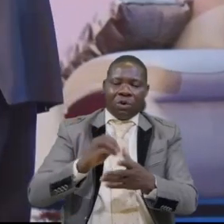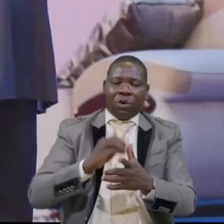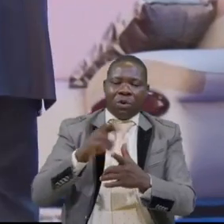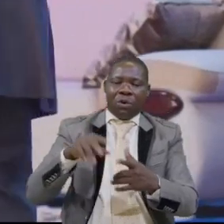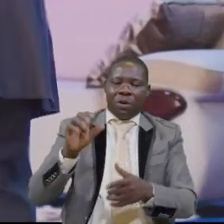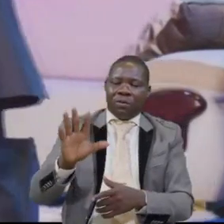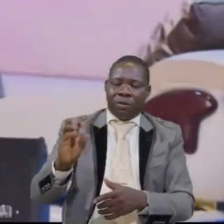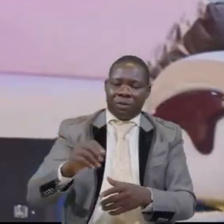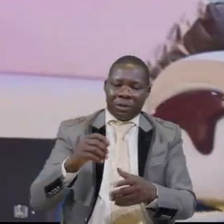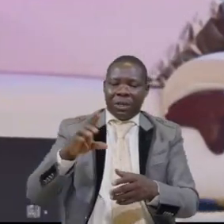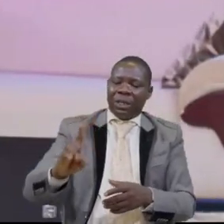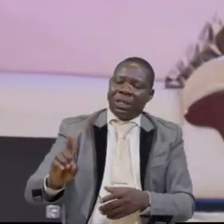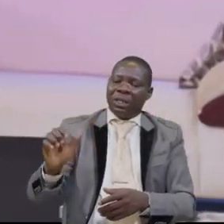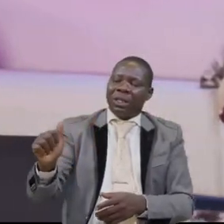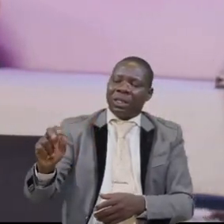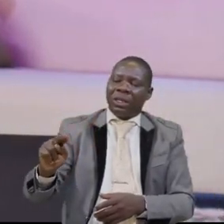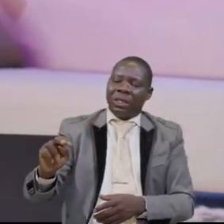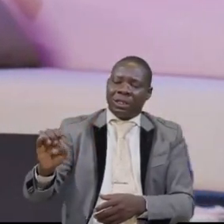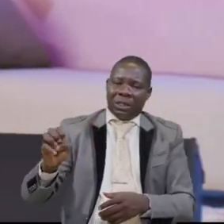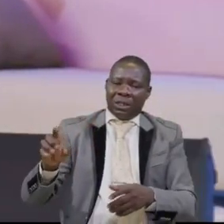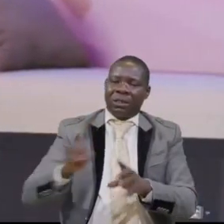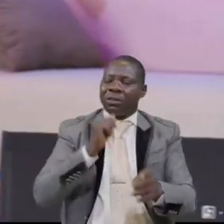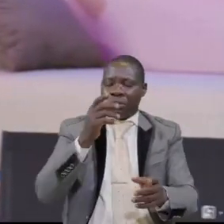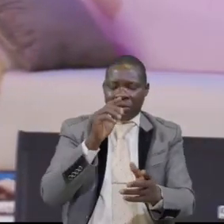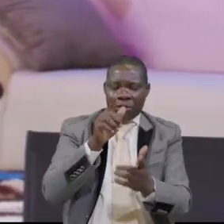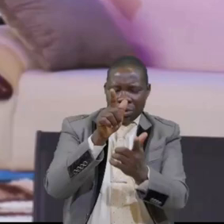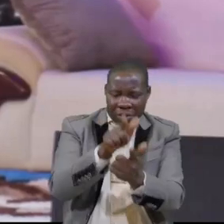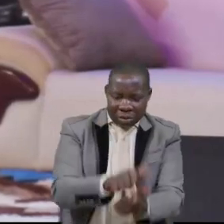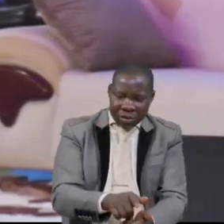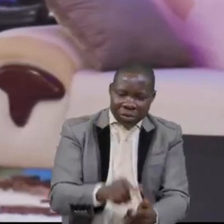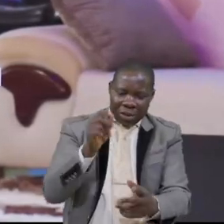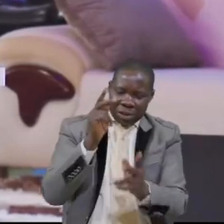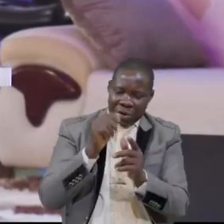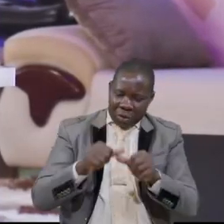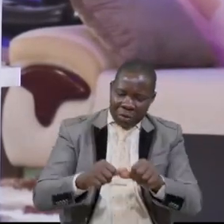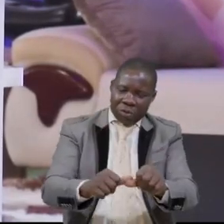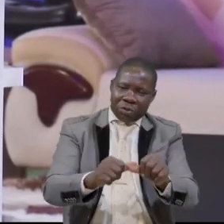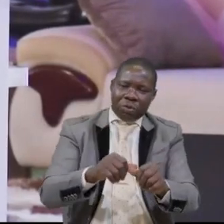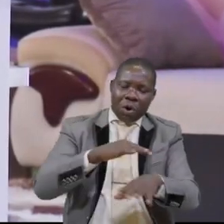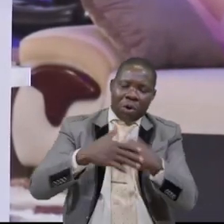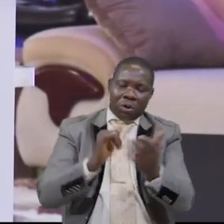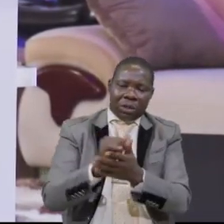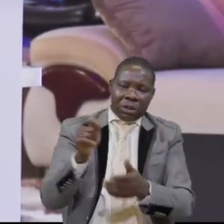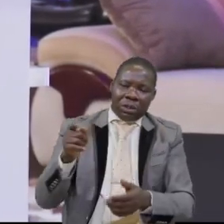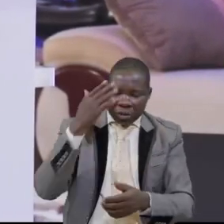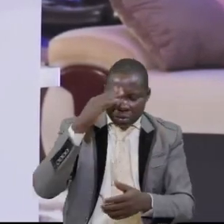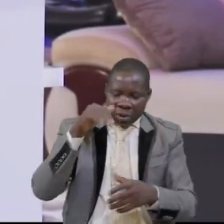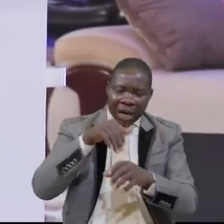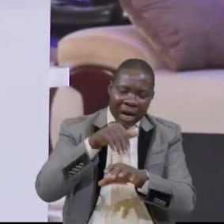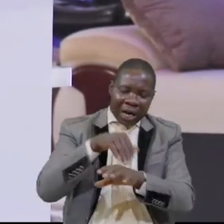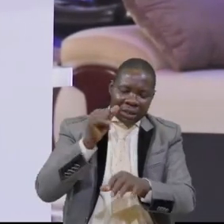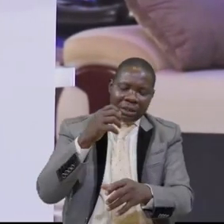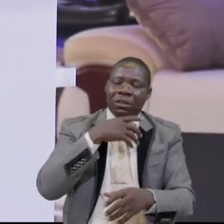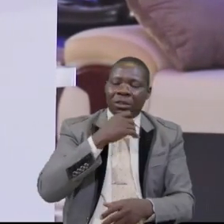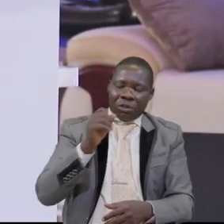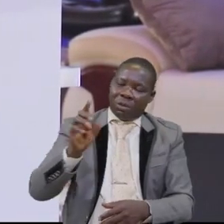a maintenu tout ce qu'il connaissait, même à ce âge de presque 90 ans. Et l'ange